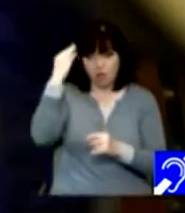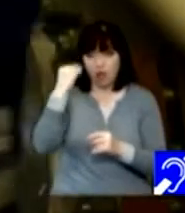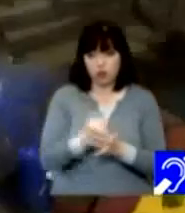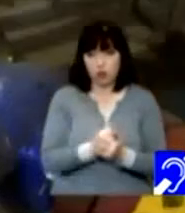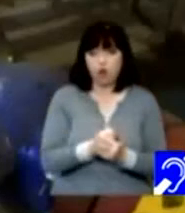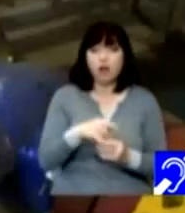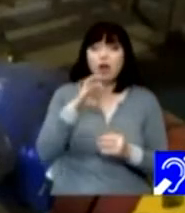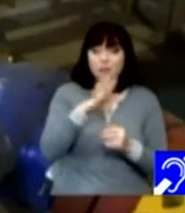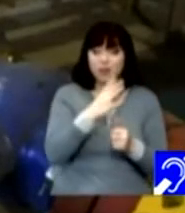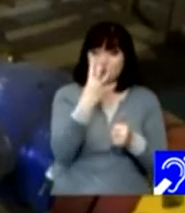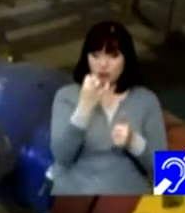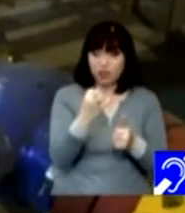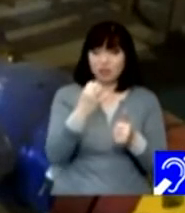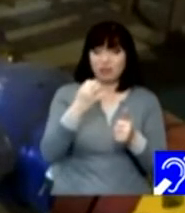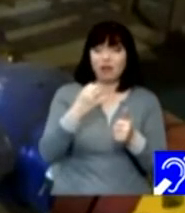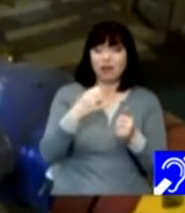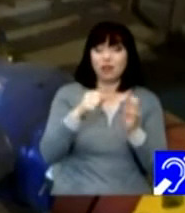Moldova de la 450 la